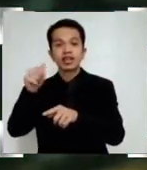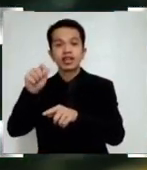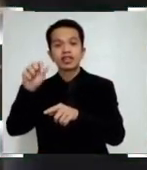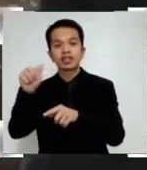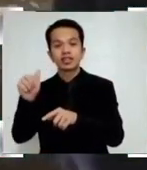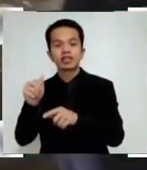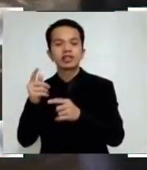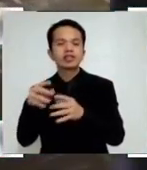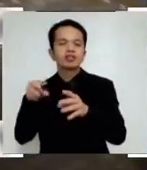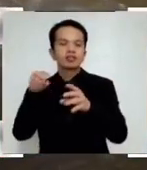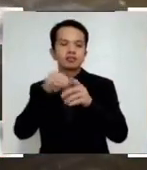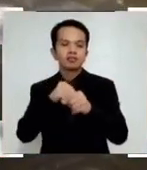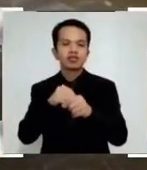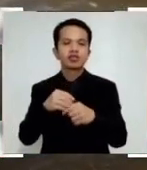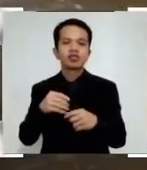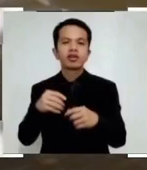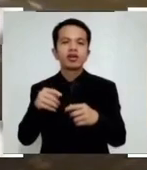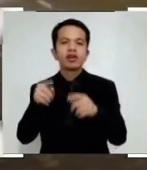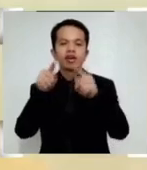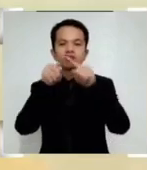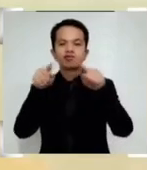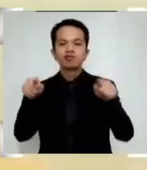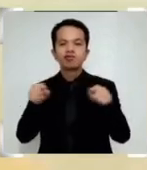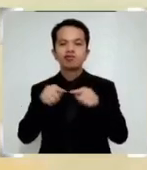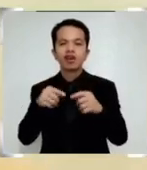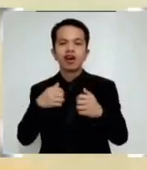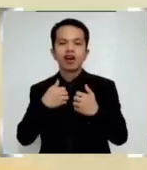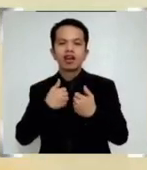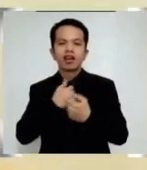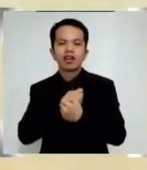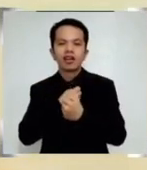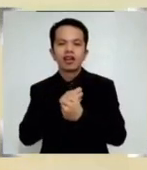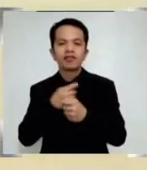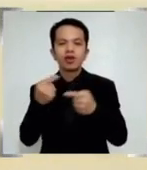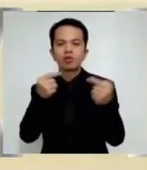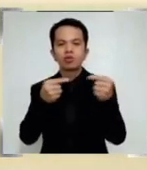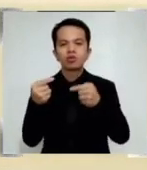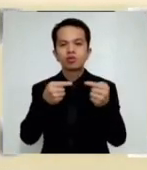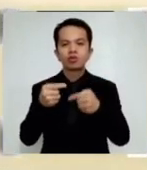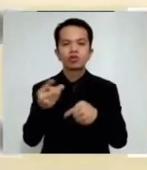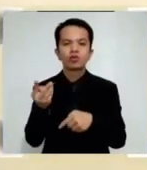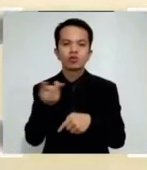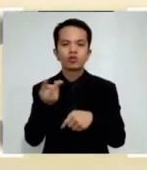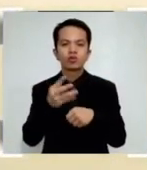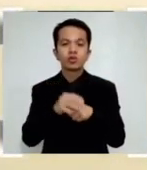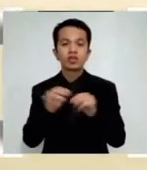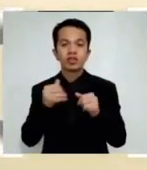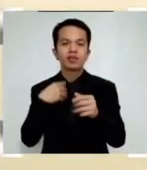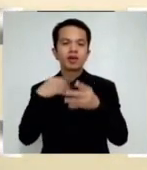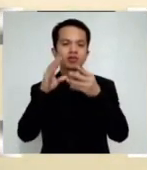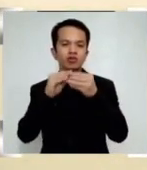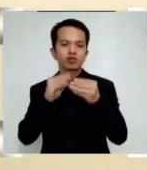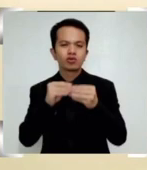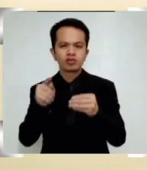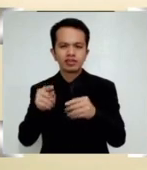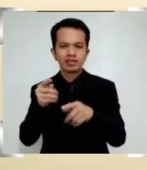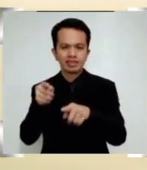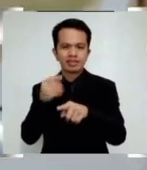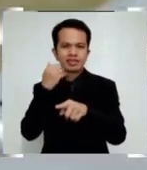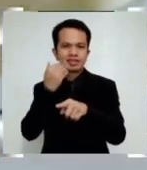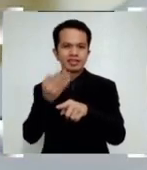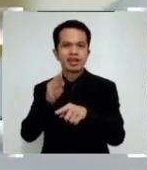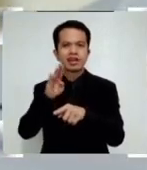love triangle storyline sana ng tatlong karakter. May storyline din sana na mamamatay ang karakter ni Benji Paras na si